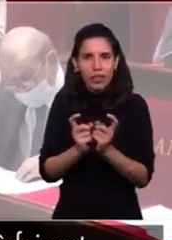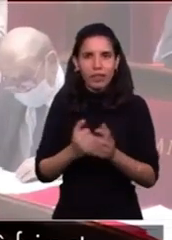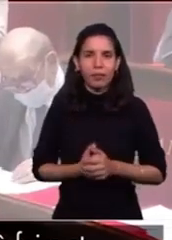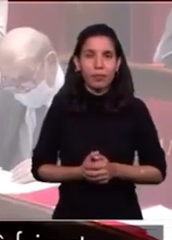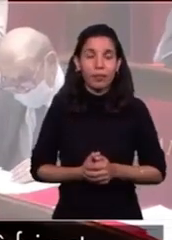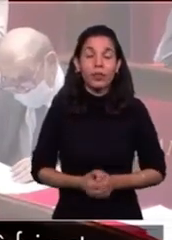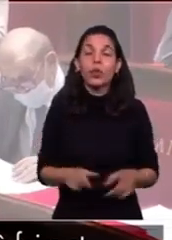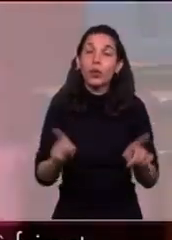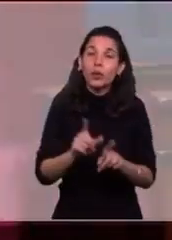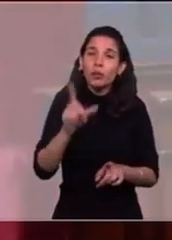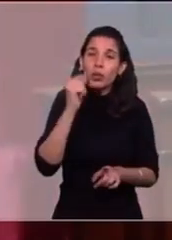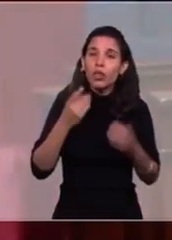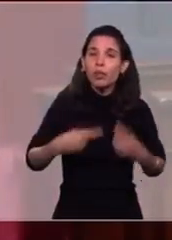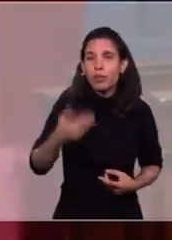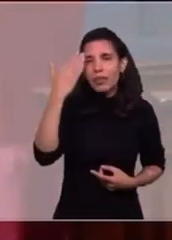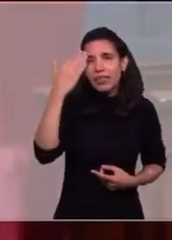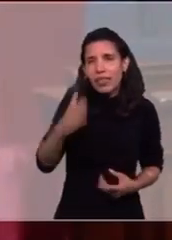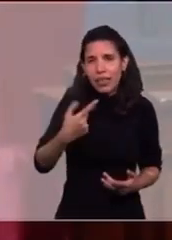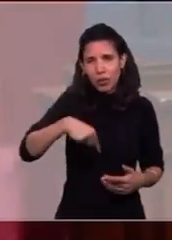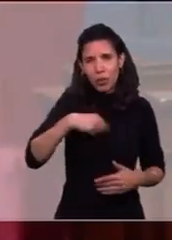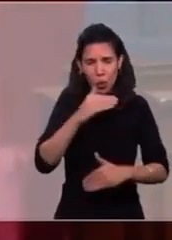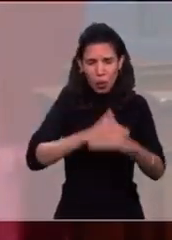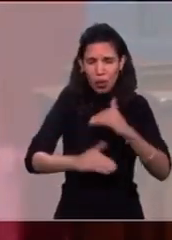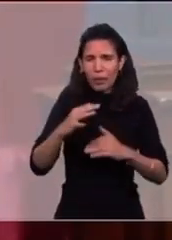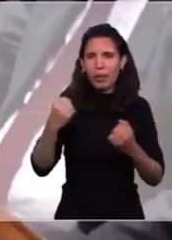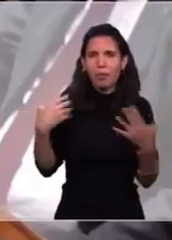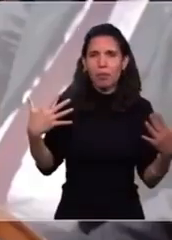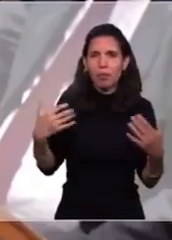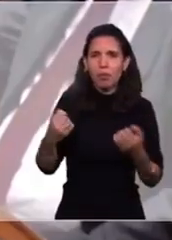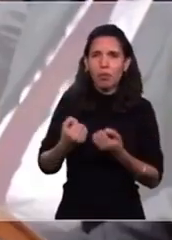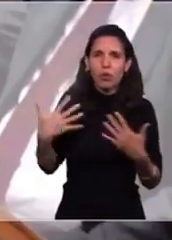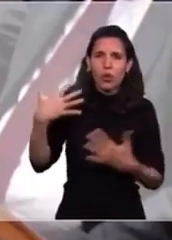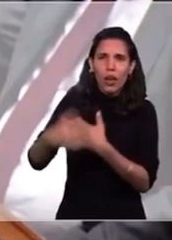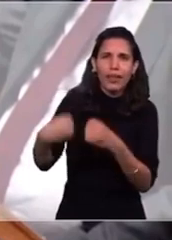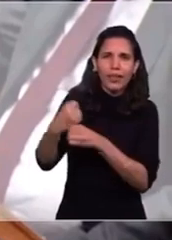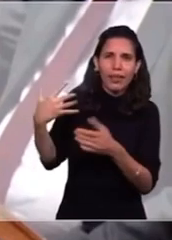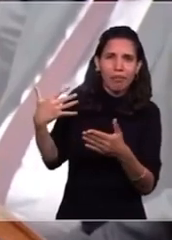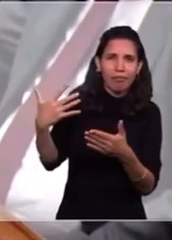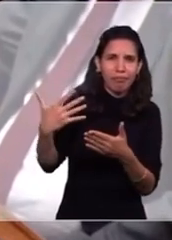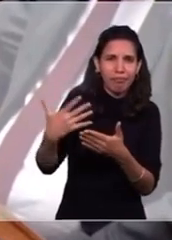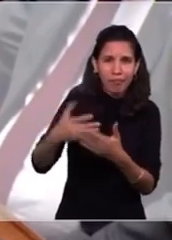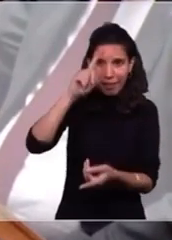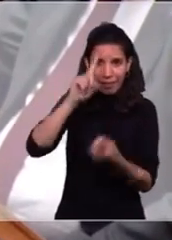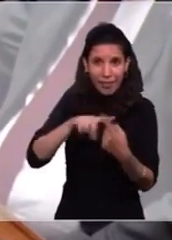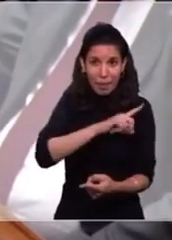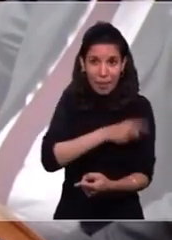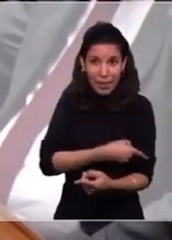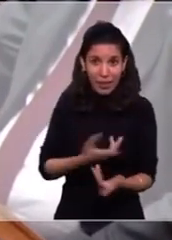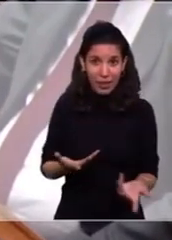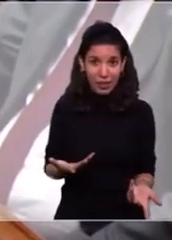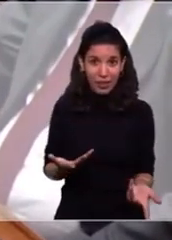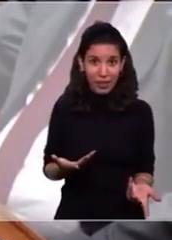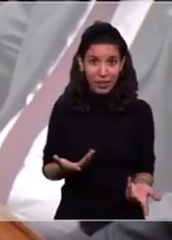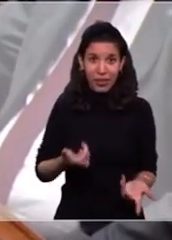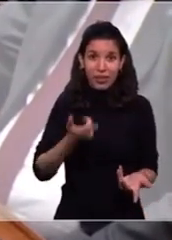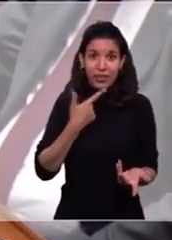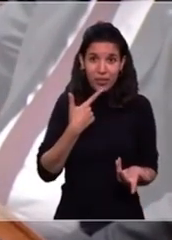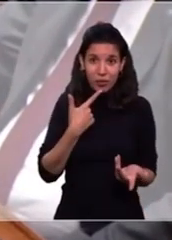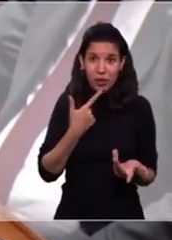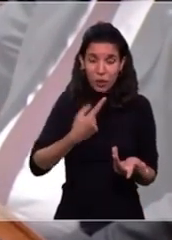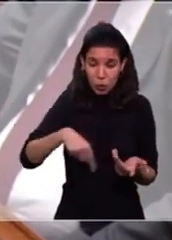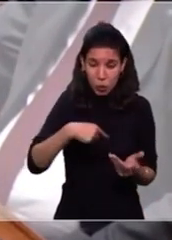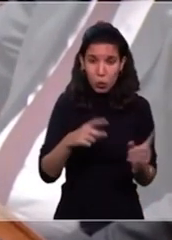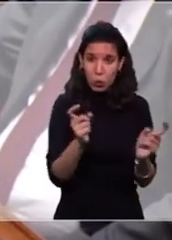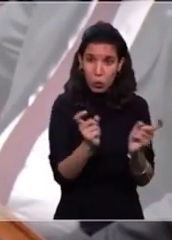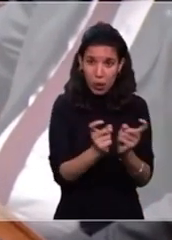le député, vous le savez très bien, nous avons une programmation pluriannuelle de l'énergie qui va nous permettre de continuer à avoir une